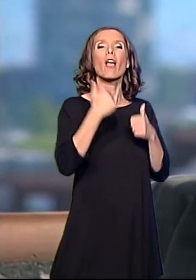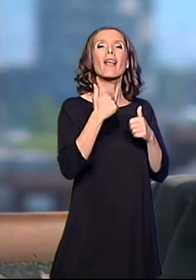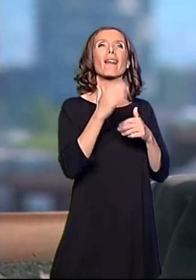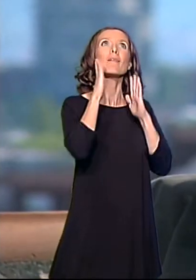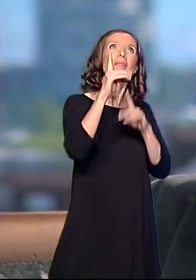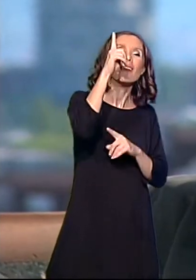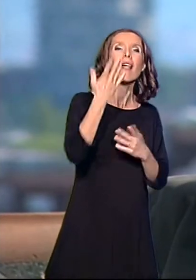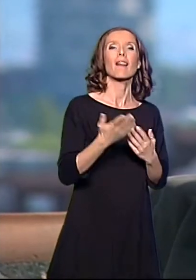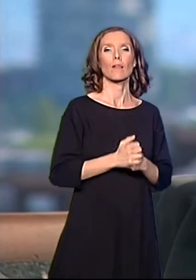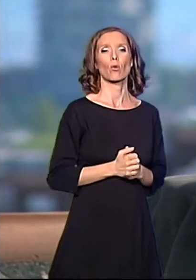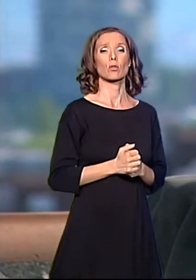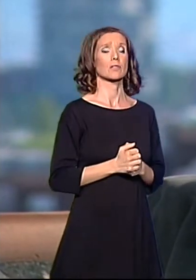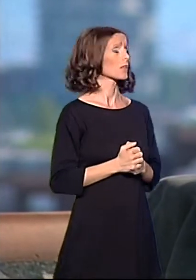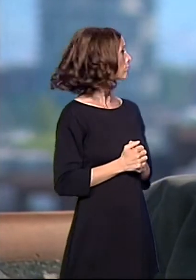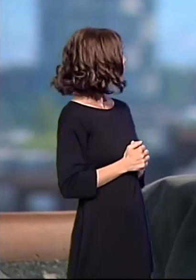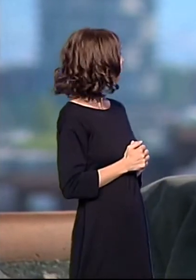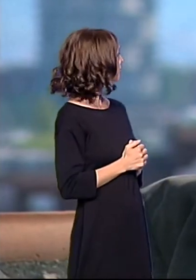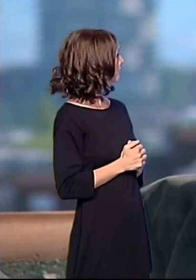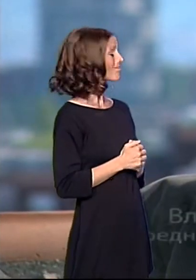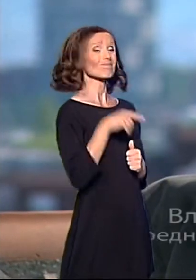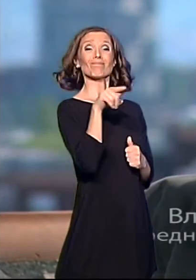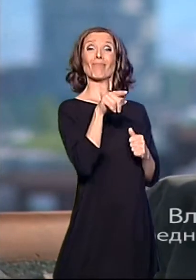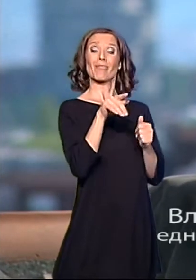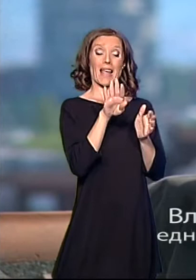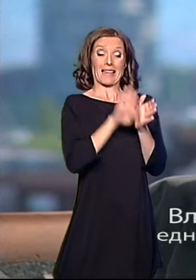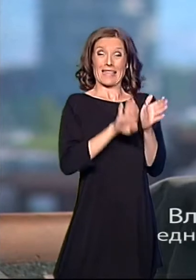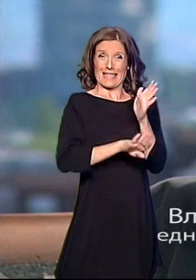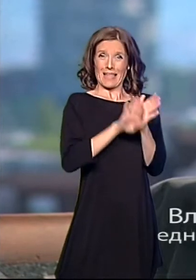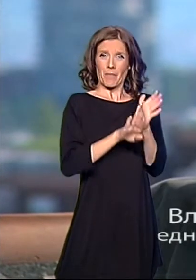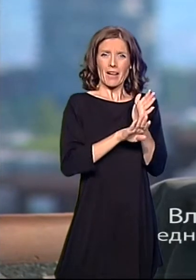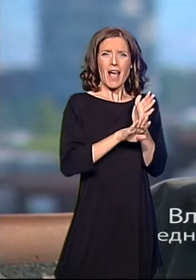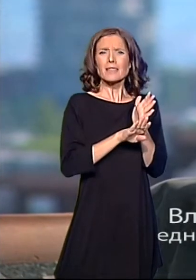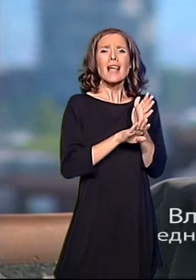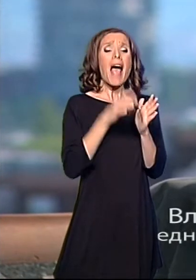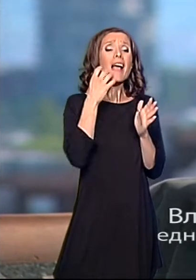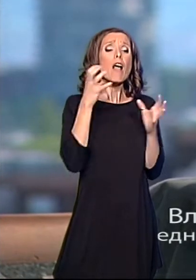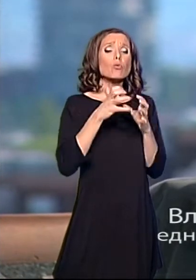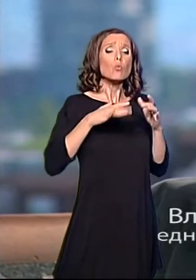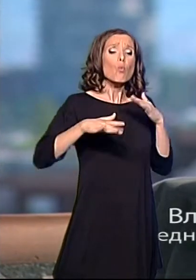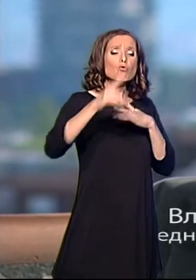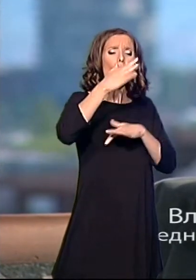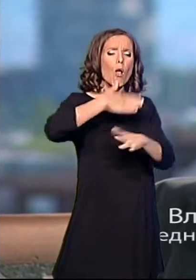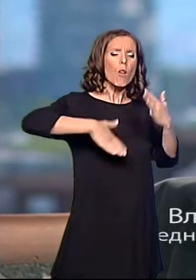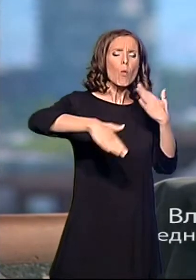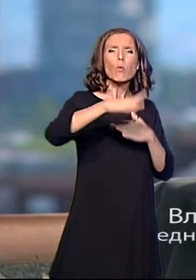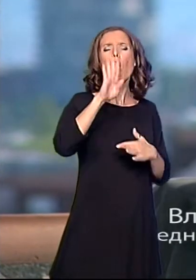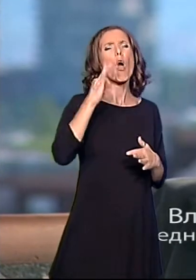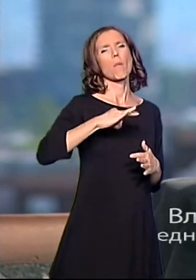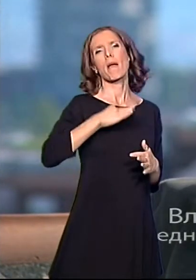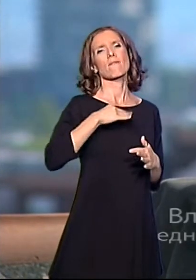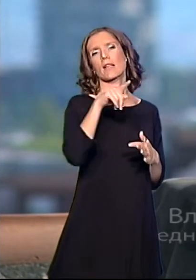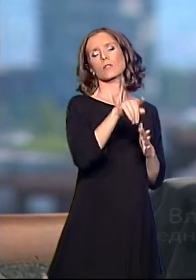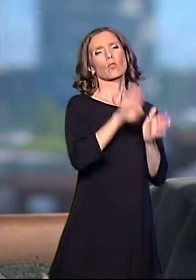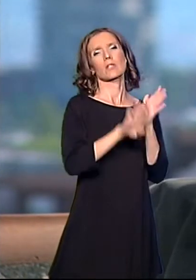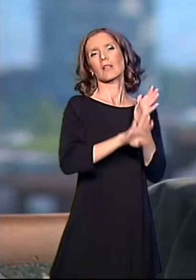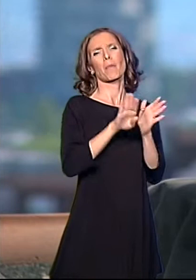Diskriminacija, rekao bih da ona počinje i samim našim ulaskom u društvo. Dakle, ona je sve prisutna i